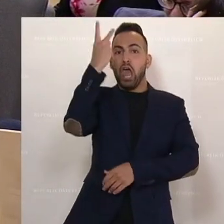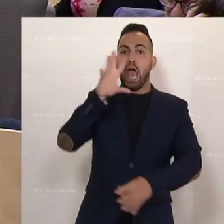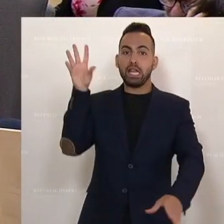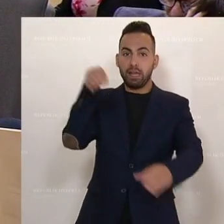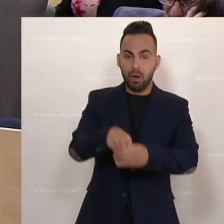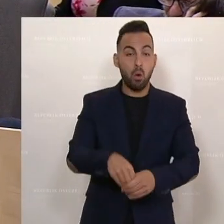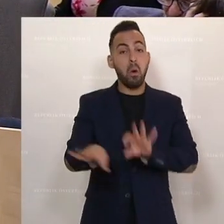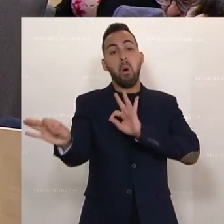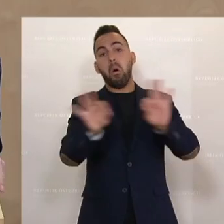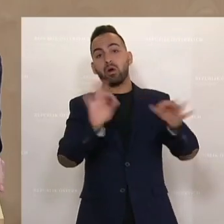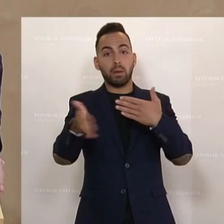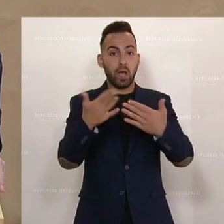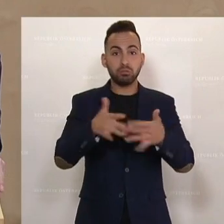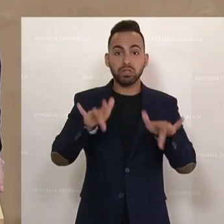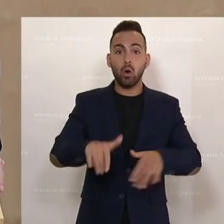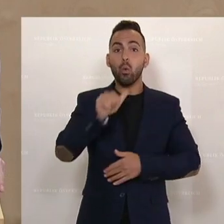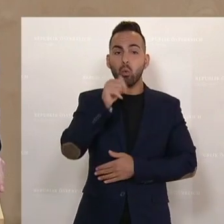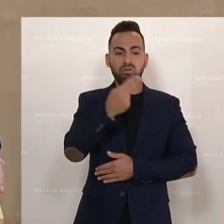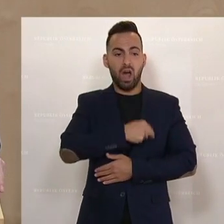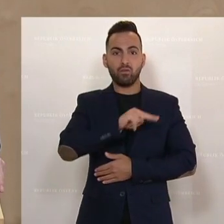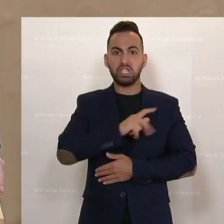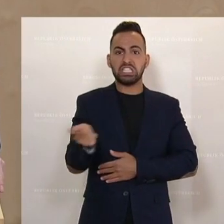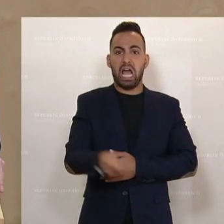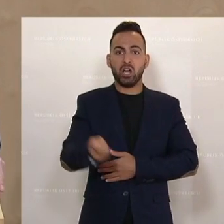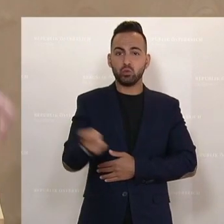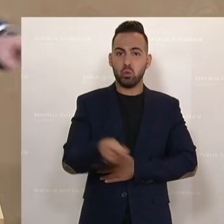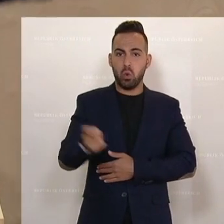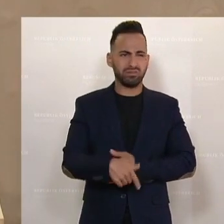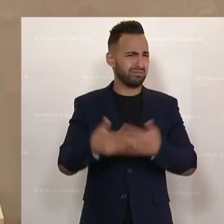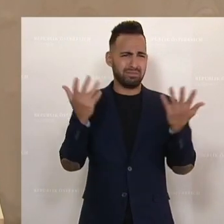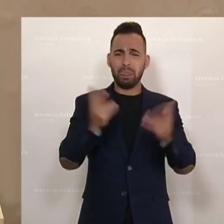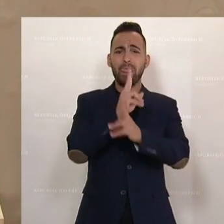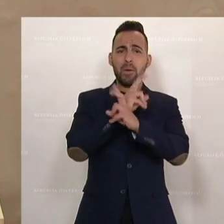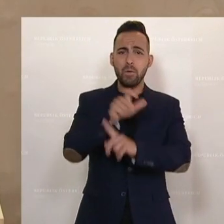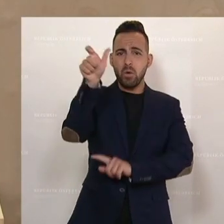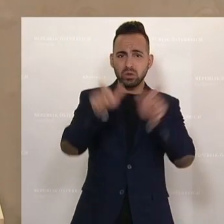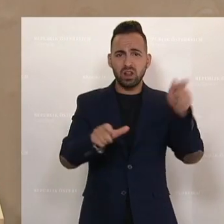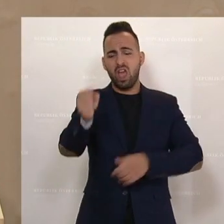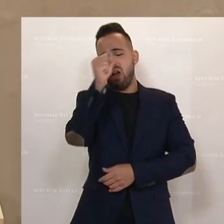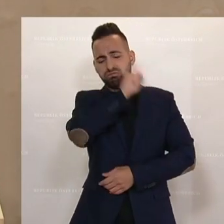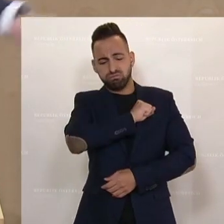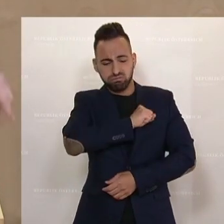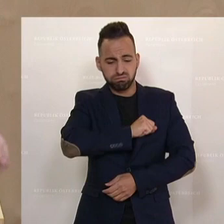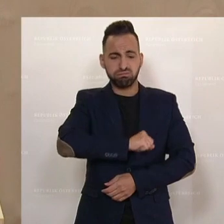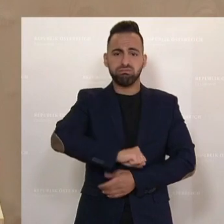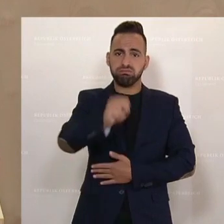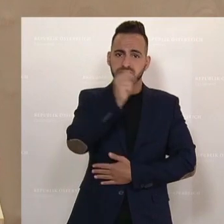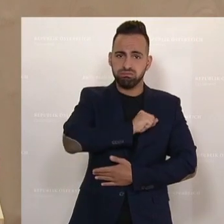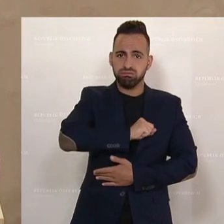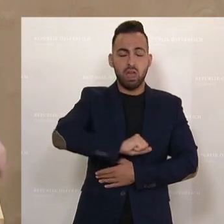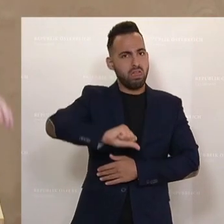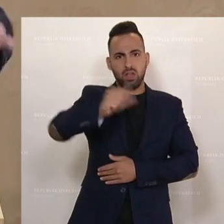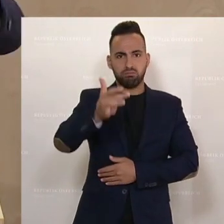oder egal, ob es jetzt ihre unverantwortlichen Sanktionen sind, die Österreicherinnen und Österreicher als erstes